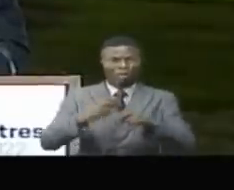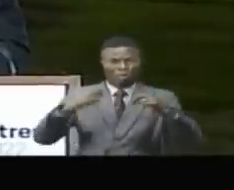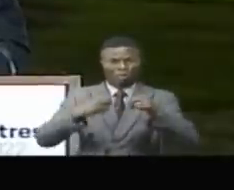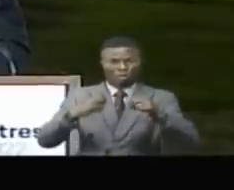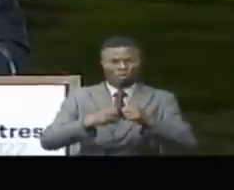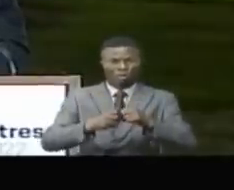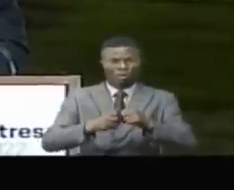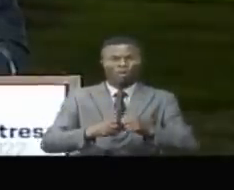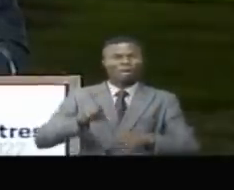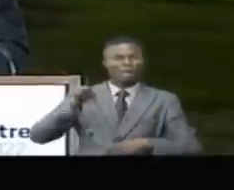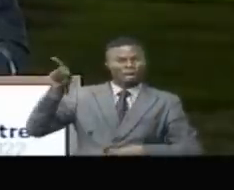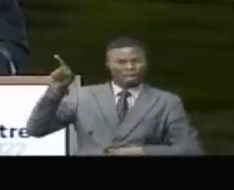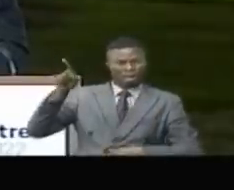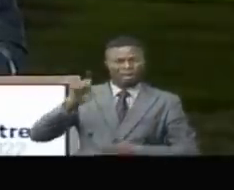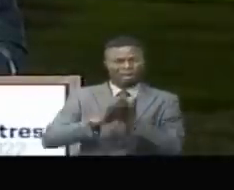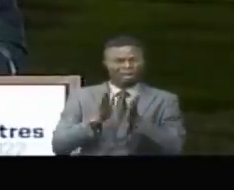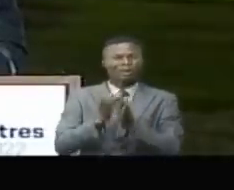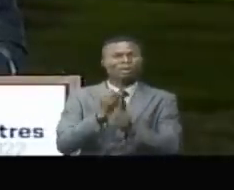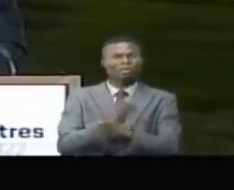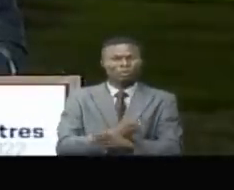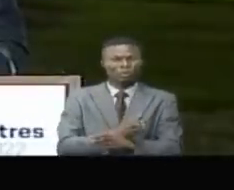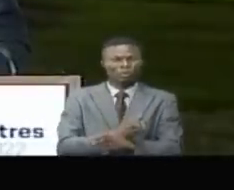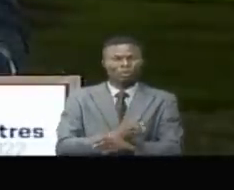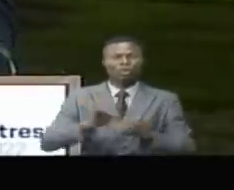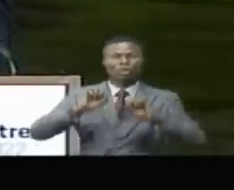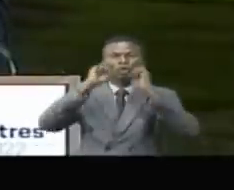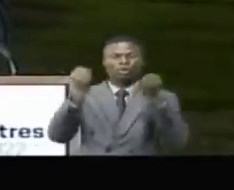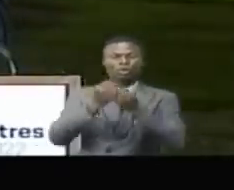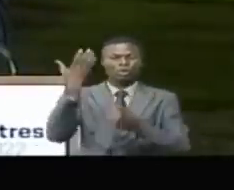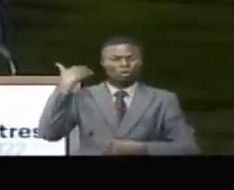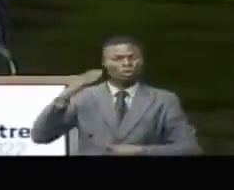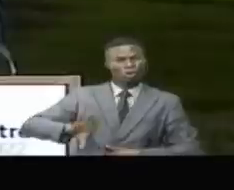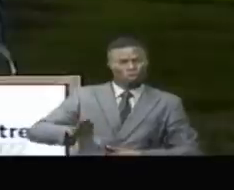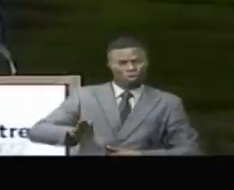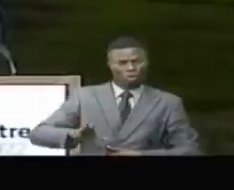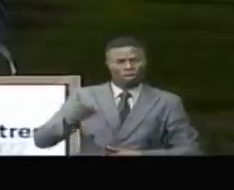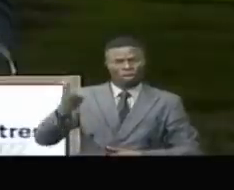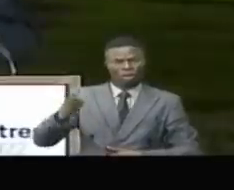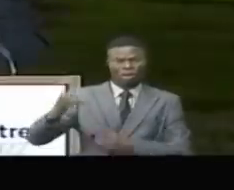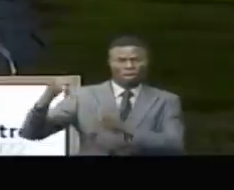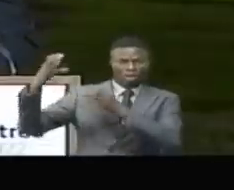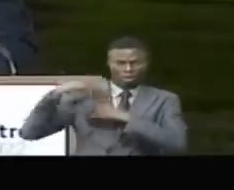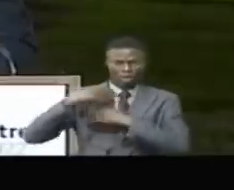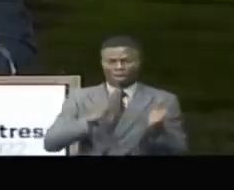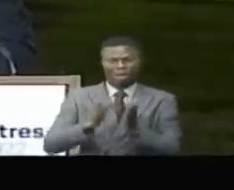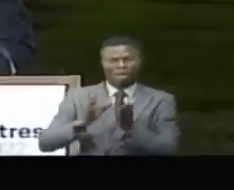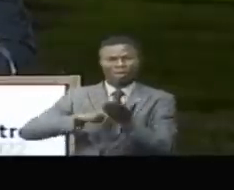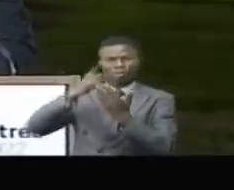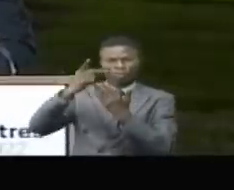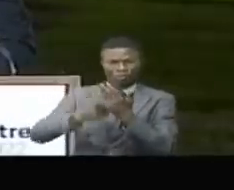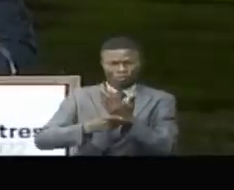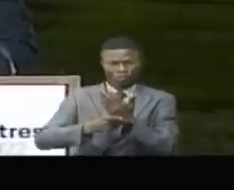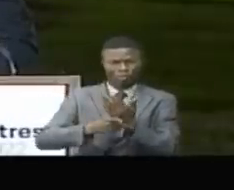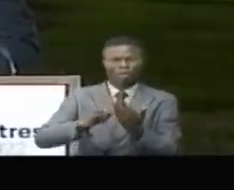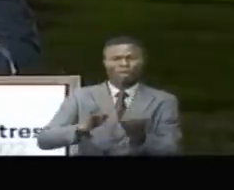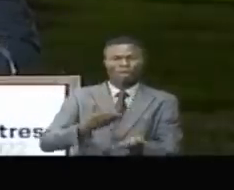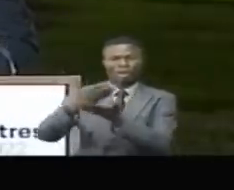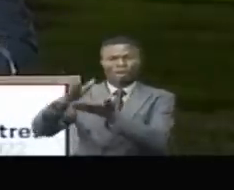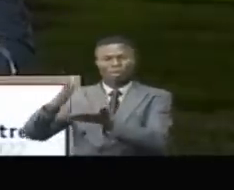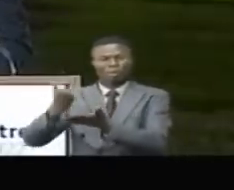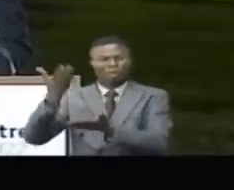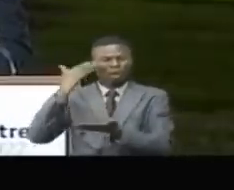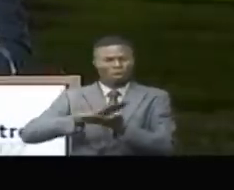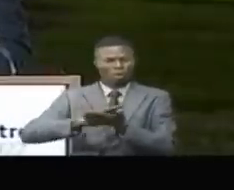de Koluka soit effective. La régie des eaux et des sans côté, chargée de planifier pour l'adduction d'eau potable dans